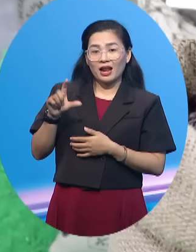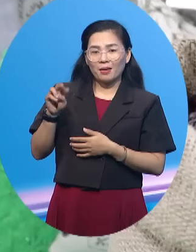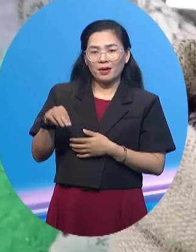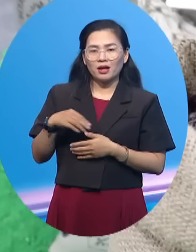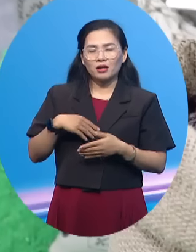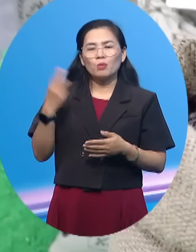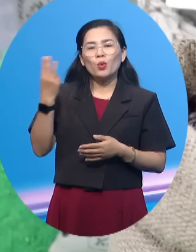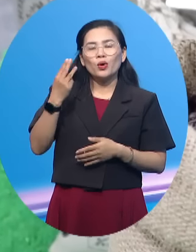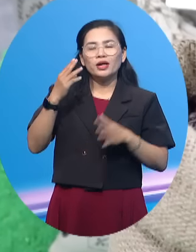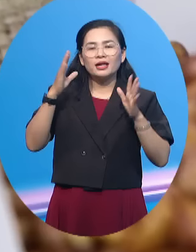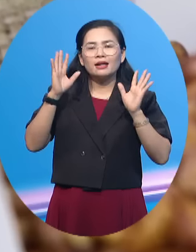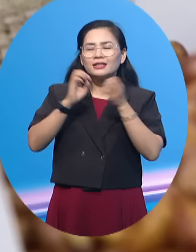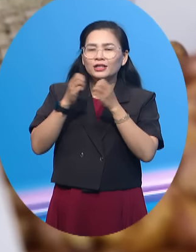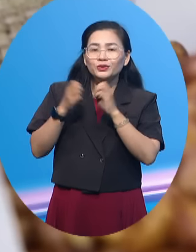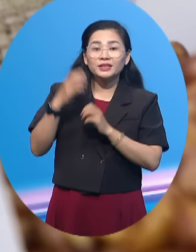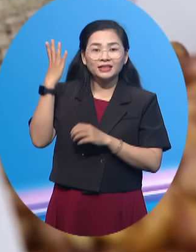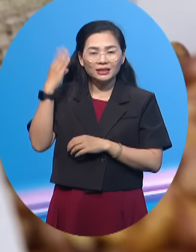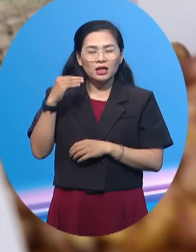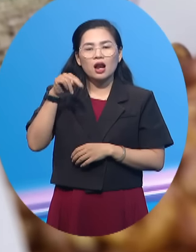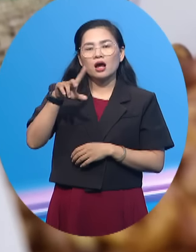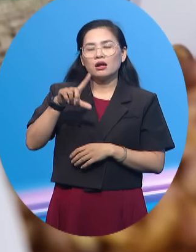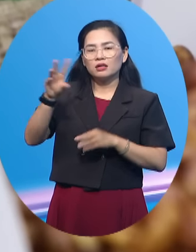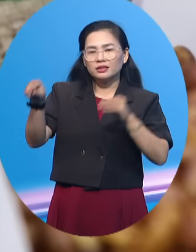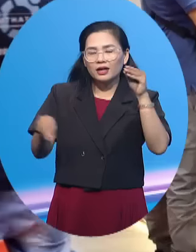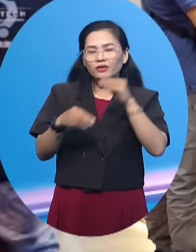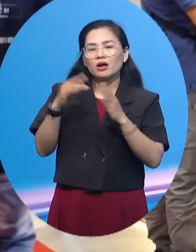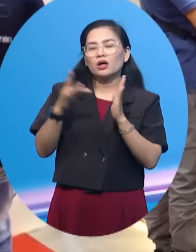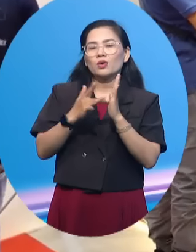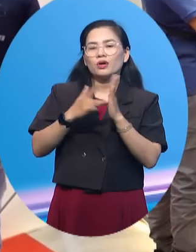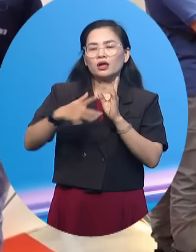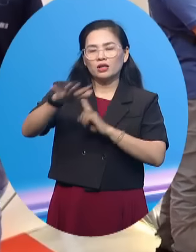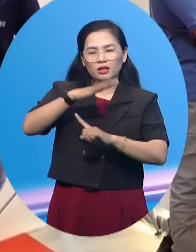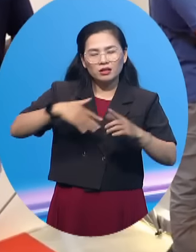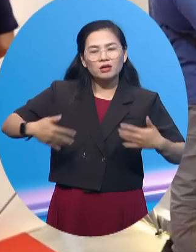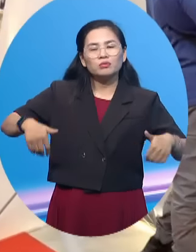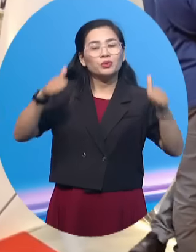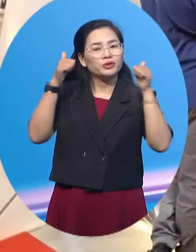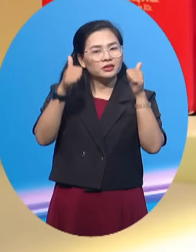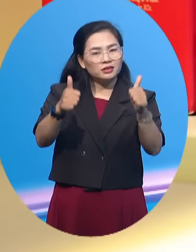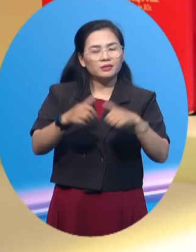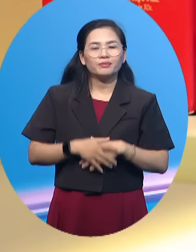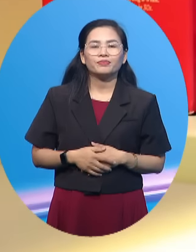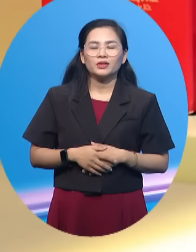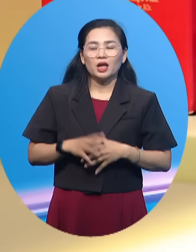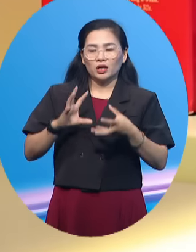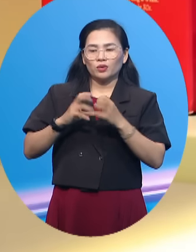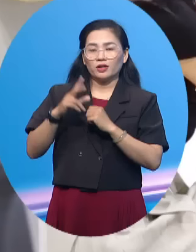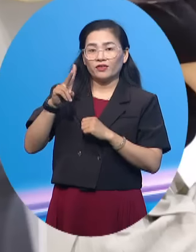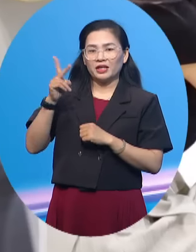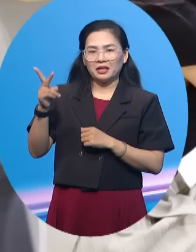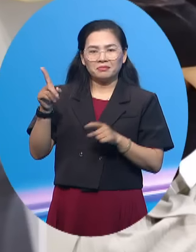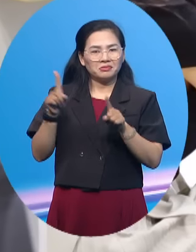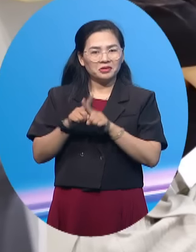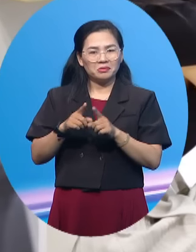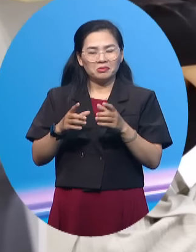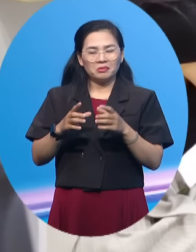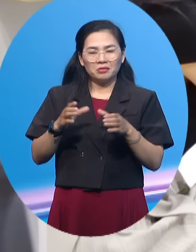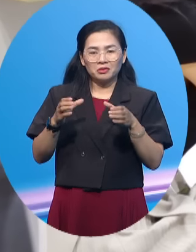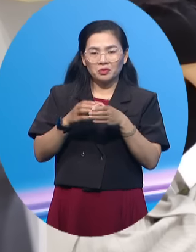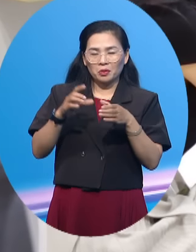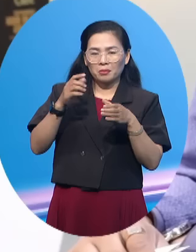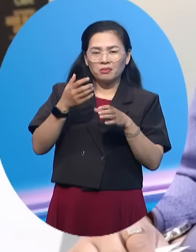mô hình sản xuất xanh, sử dụng năng lượng tái tạo và công nghệ thân thiện với môi trường. Công ty trách nhiệm hữu hạn Vĩnh Hiệp là doanh nghiệp top đầu cả nước trong sản